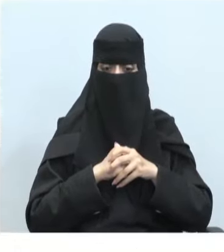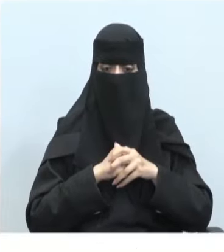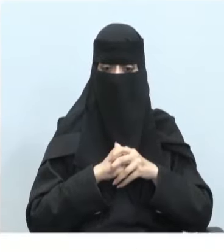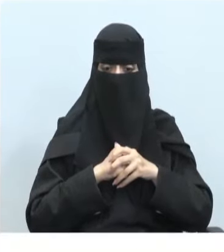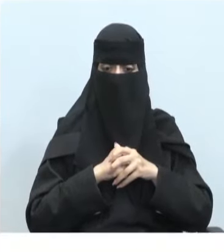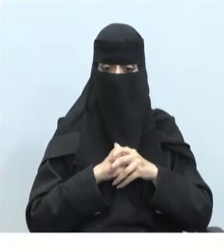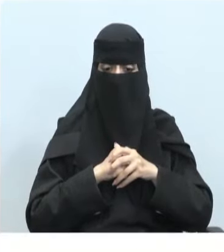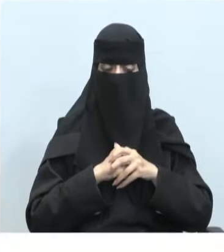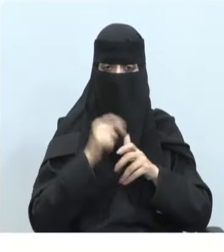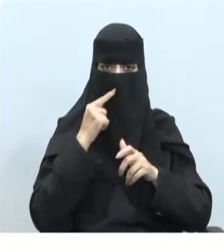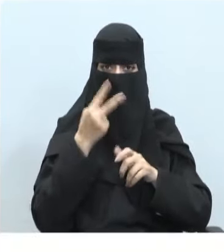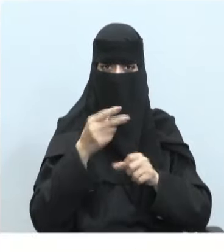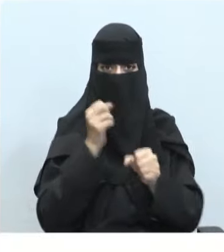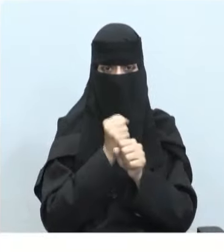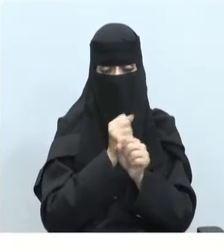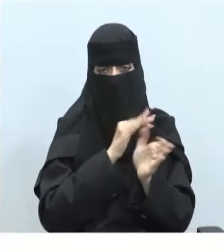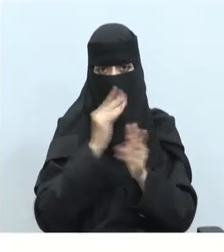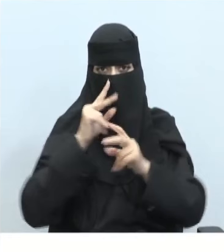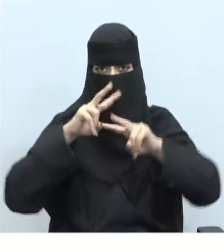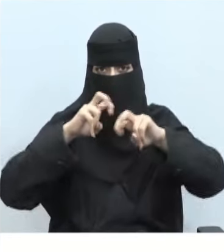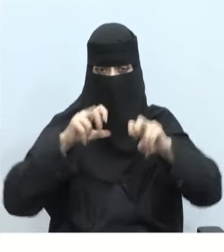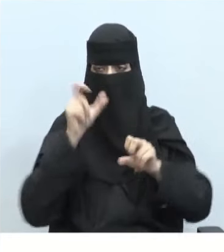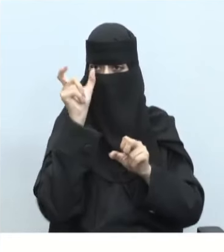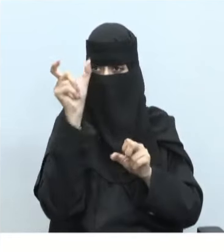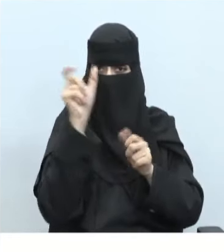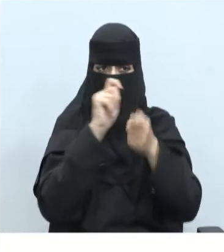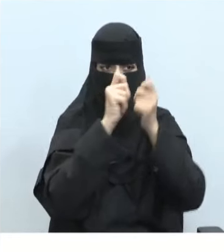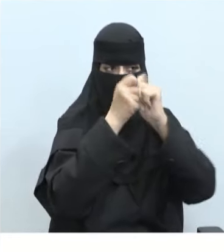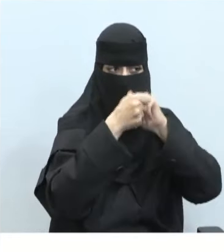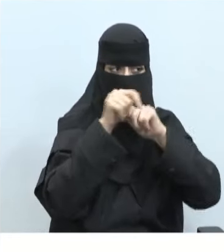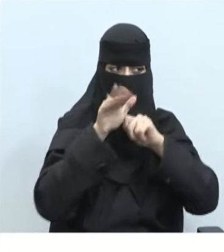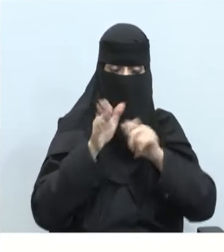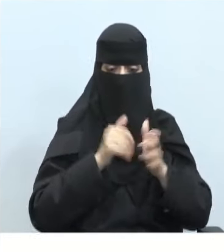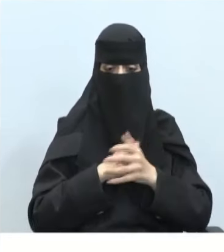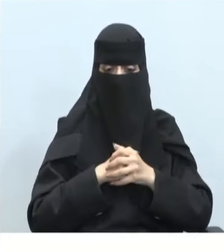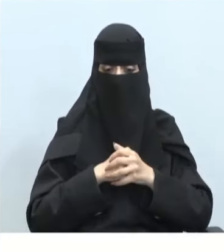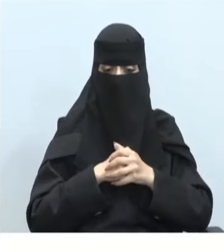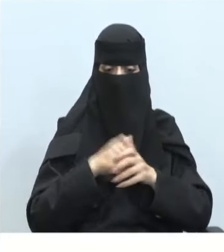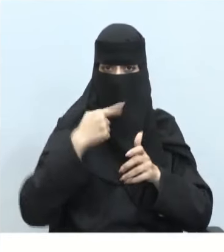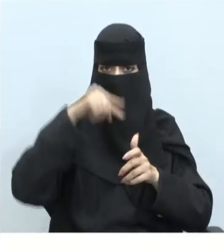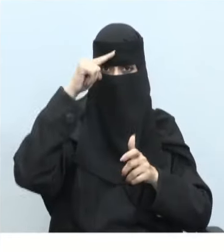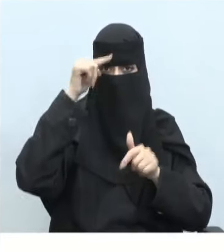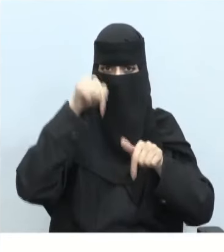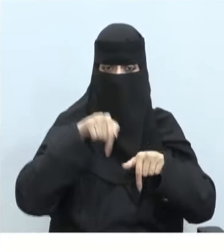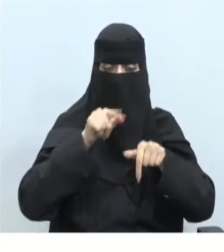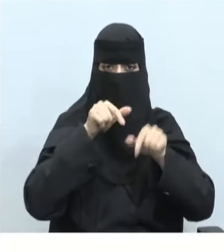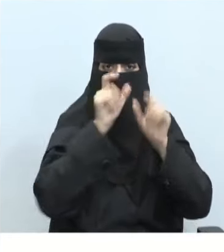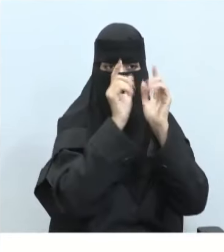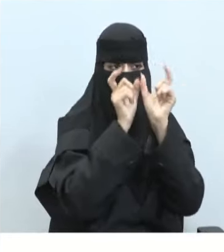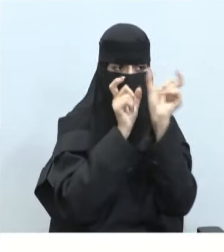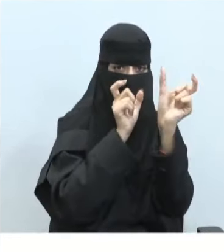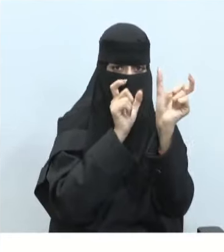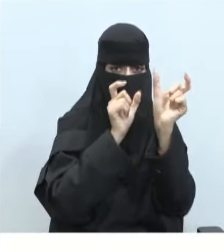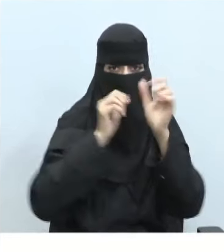الكلمات لنطبق عملي البحث عن الكلمه واستبدالها مثلا كلمه المهارات الرقميه